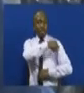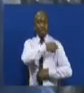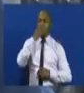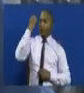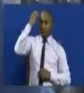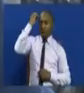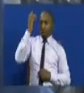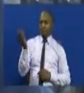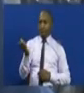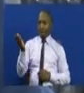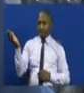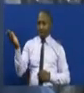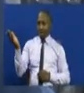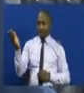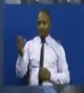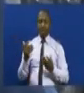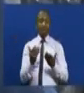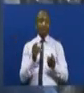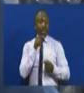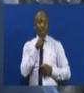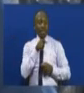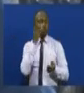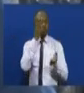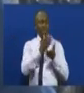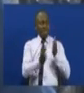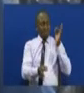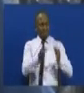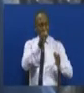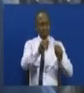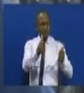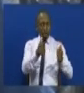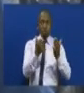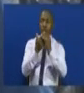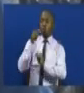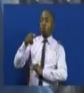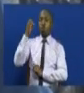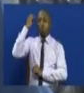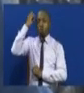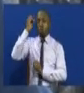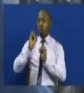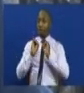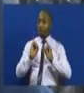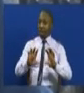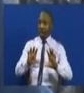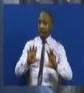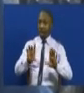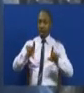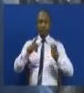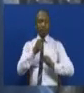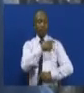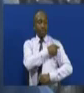mengine, pamoja na kwamba haijathibitika kwa sababu huu ni ugonjwa mpya, lakini tiba za